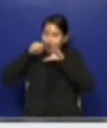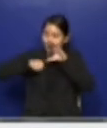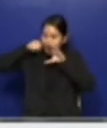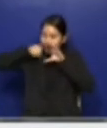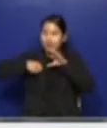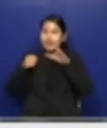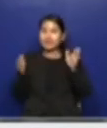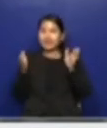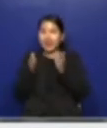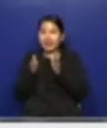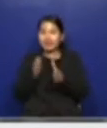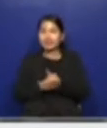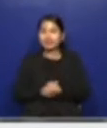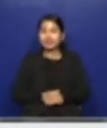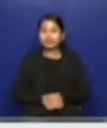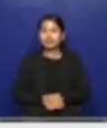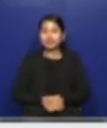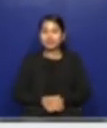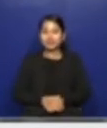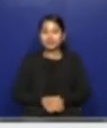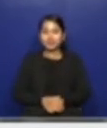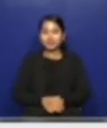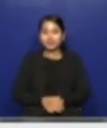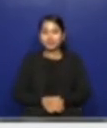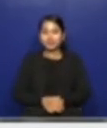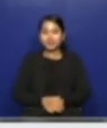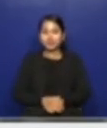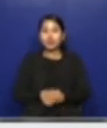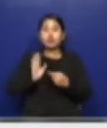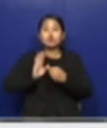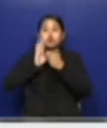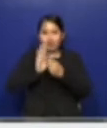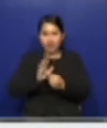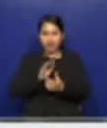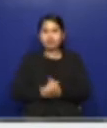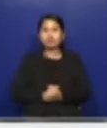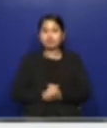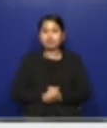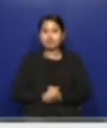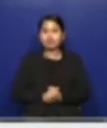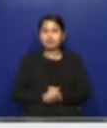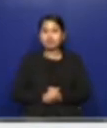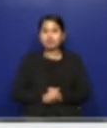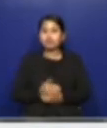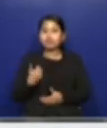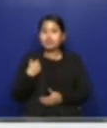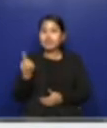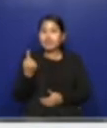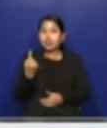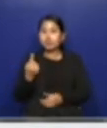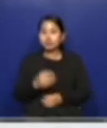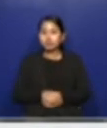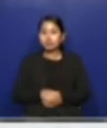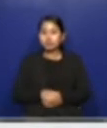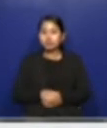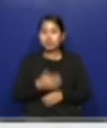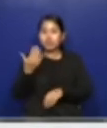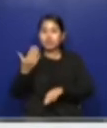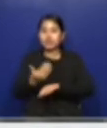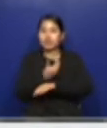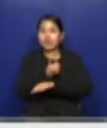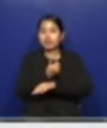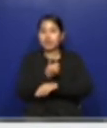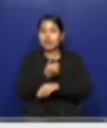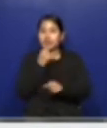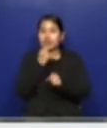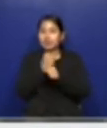ๆนี่ยกตัวอย่างเองแค่นี้ครับท่านยกมามีเดียวนะการเมืองถ้าไปทำมา9 7